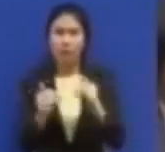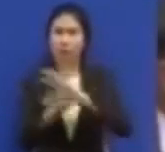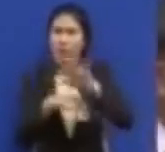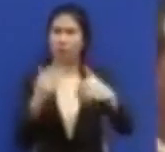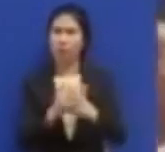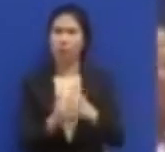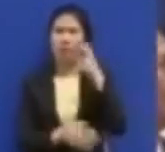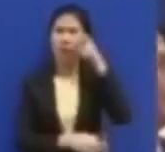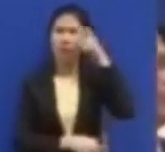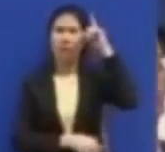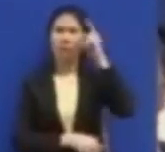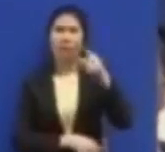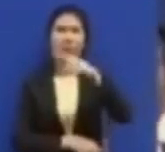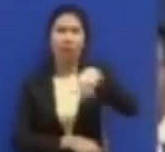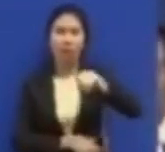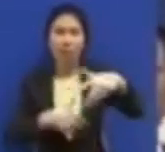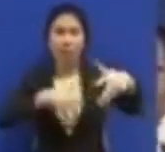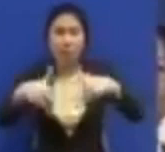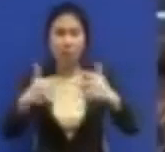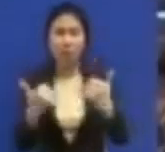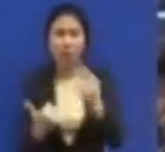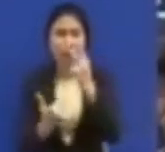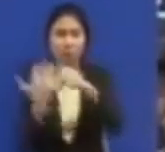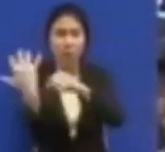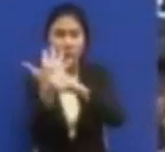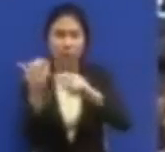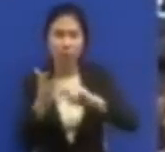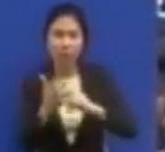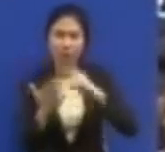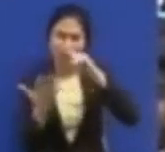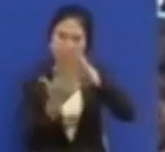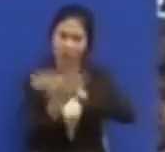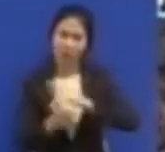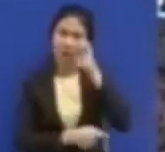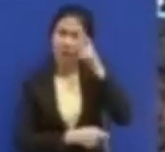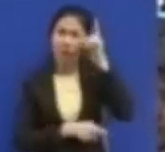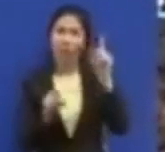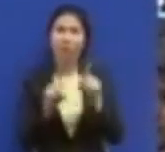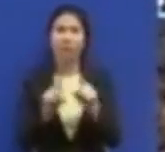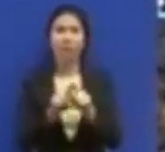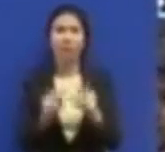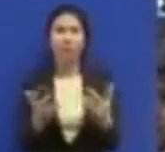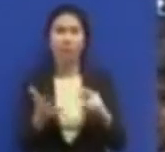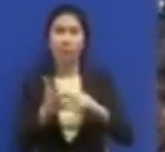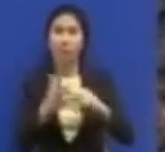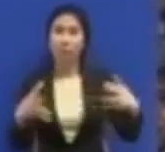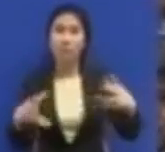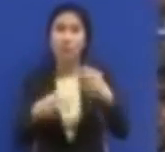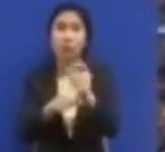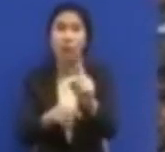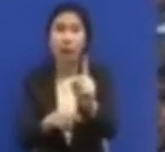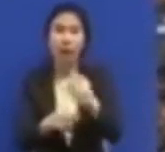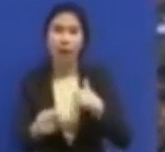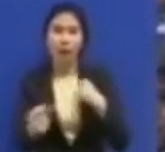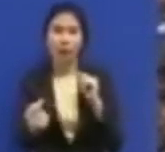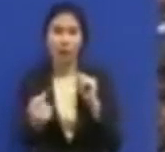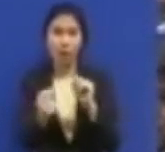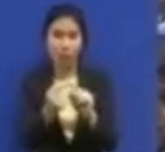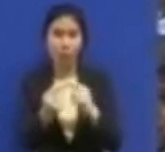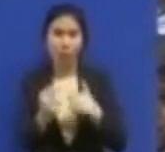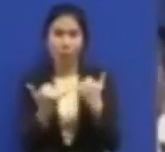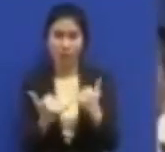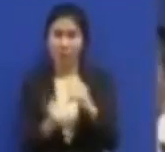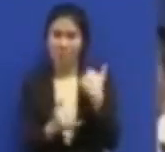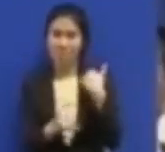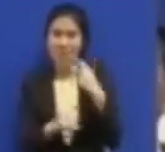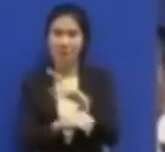านครับประชาชนที่ดูอยู่ทั่วประเทศไทยก็งงตึ๊บเช่นเดียวกันครับว่าเอ้าเฮ้ยสภาผู้แทนราษฎรนัดประชุมกันมีระ